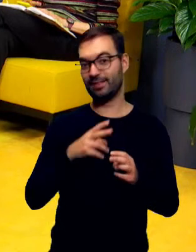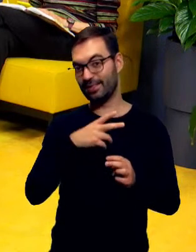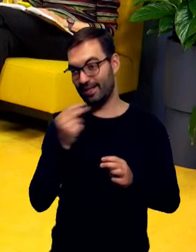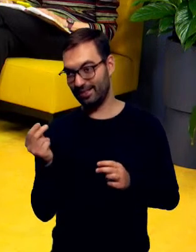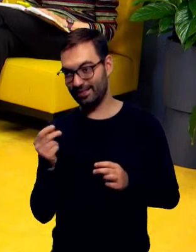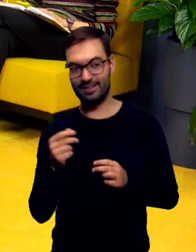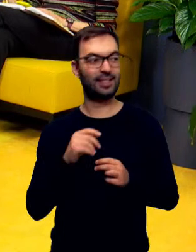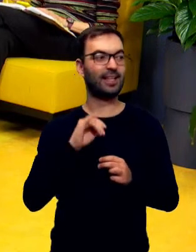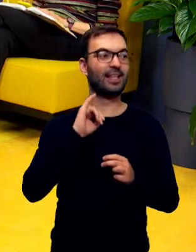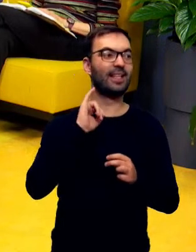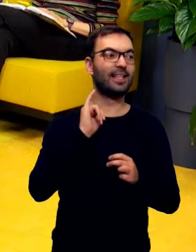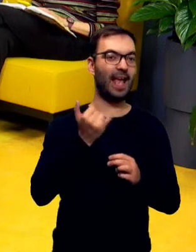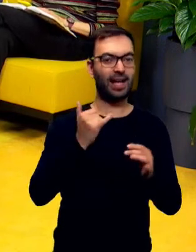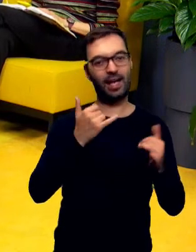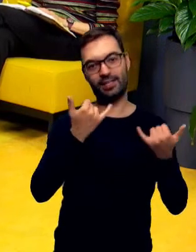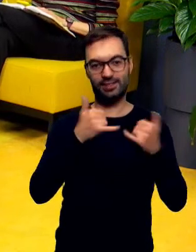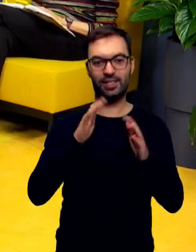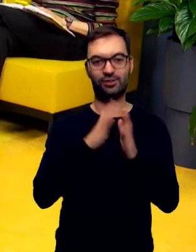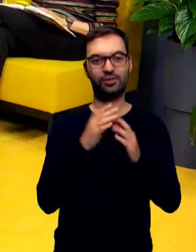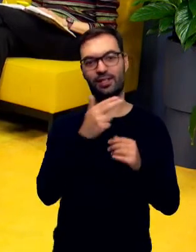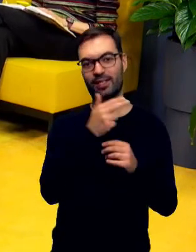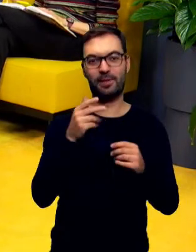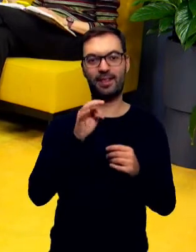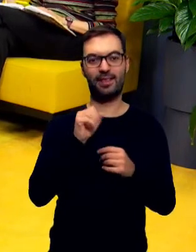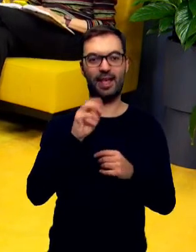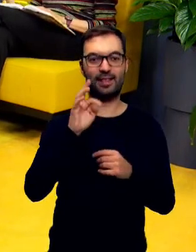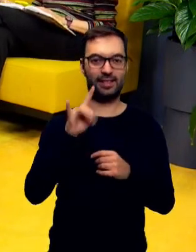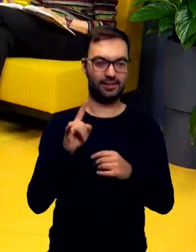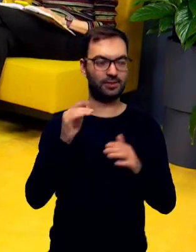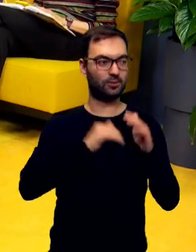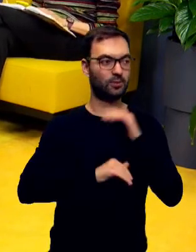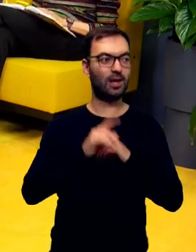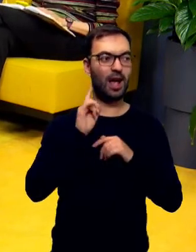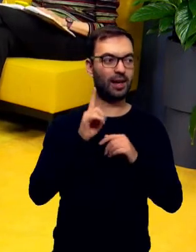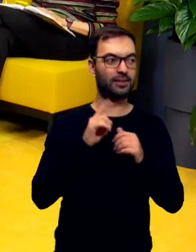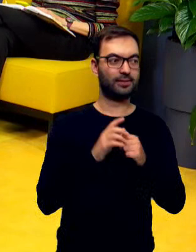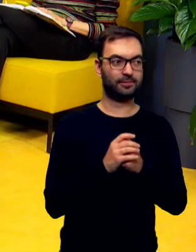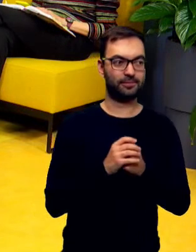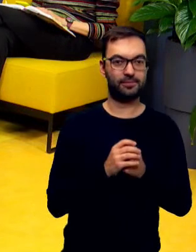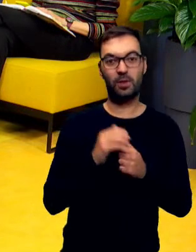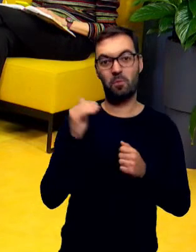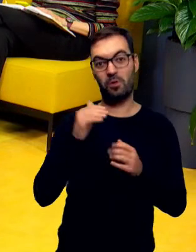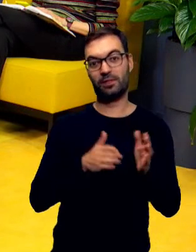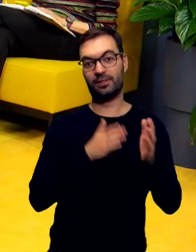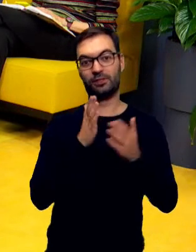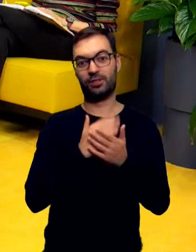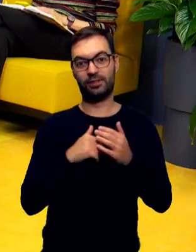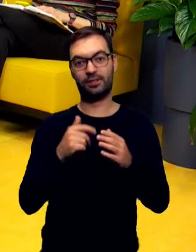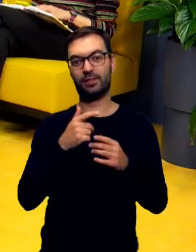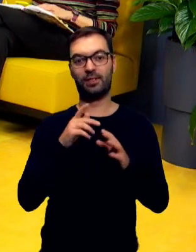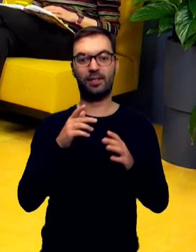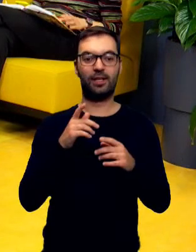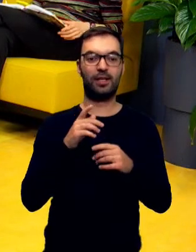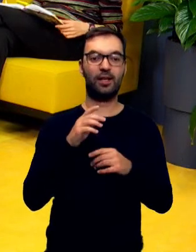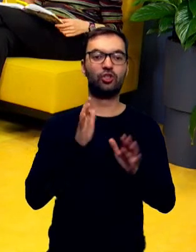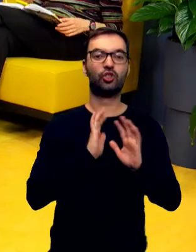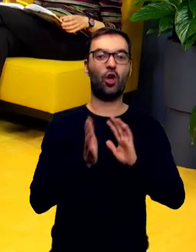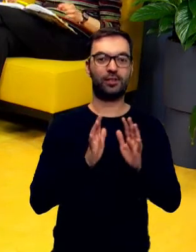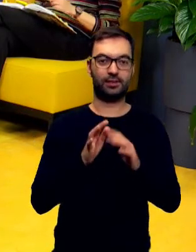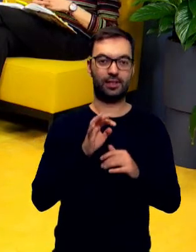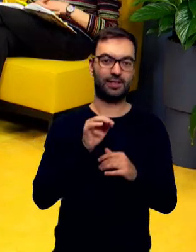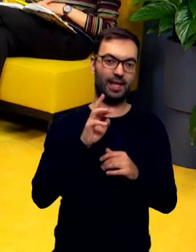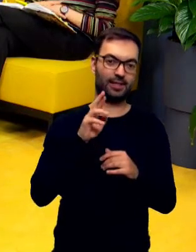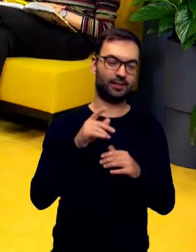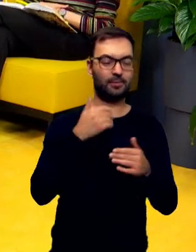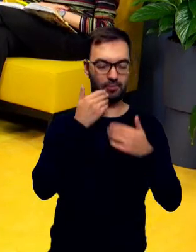Nie, jakąś kolejną książkę związaną z Tatrami, choć może kolejną dotyczącą tatrzańskich schronisk. I